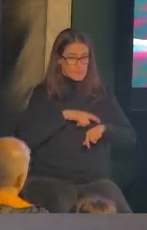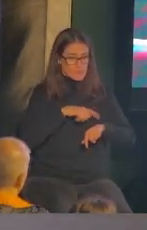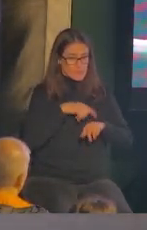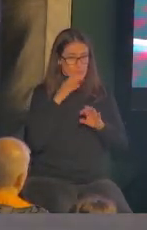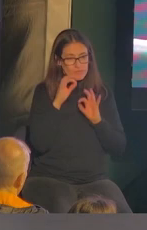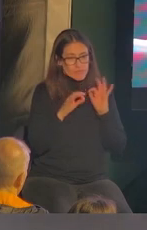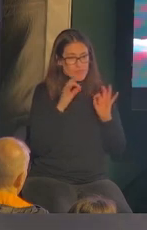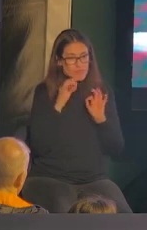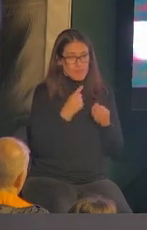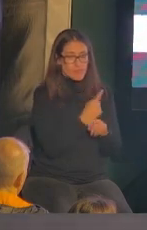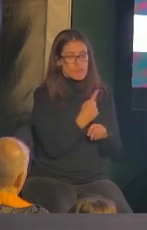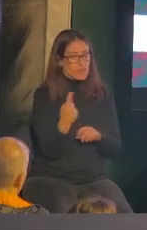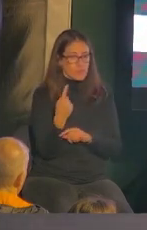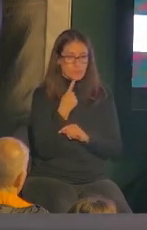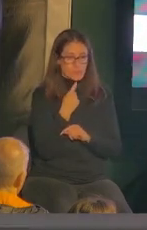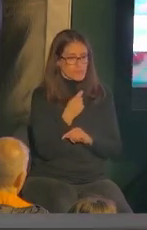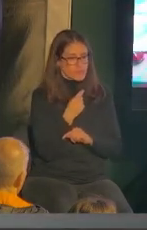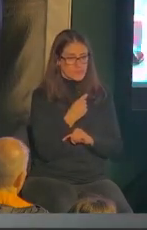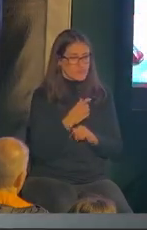difícil, un a un. Per tant,